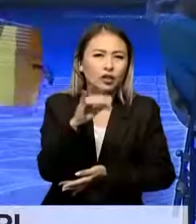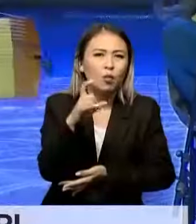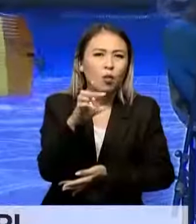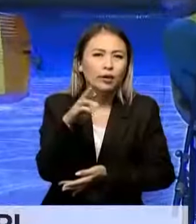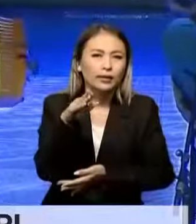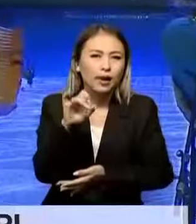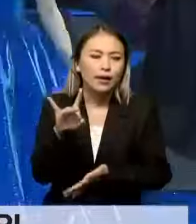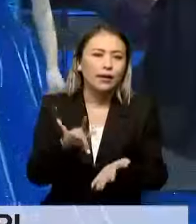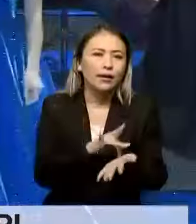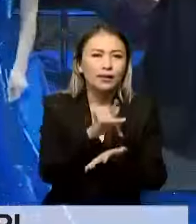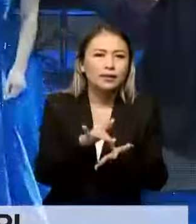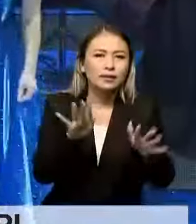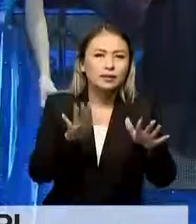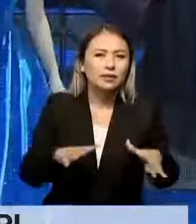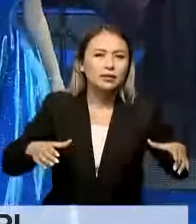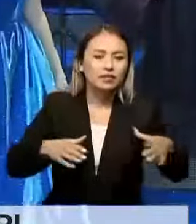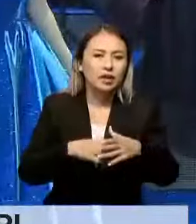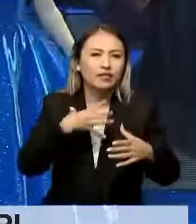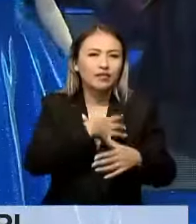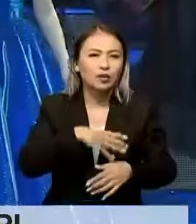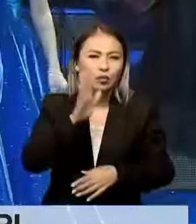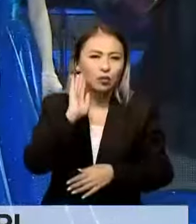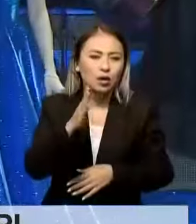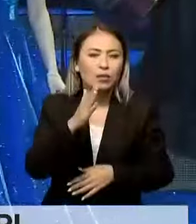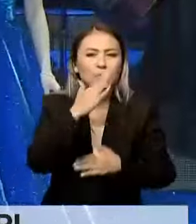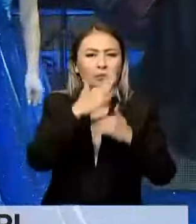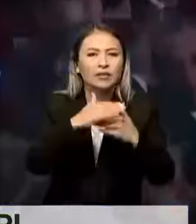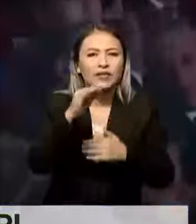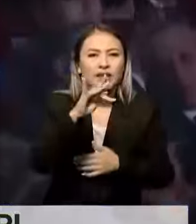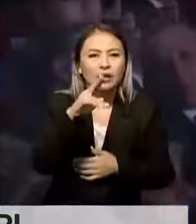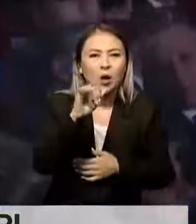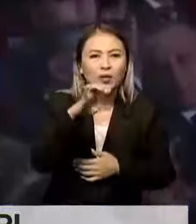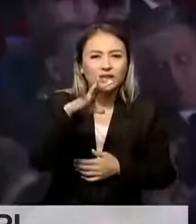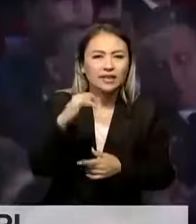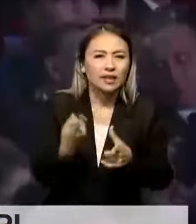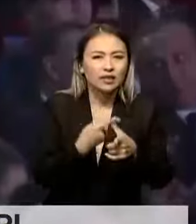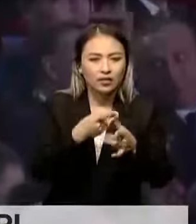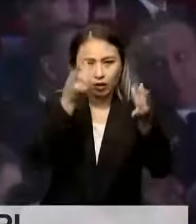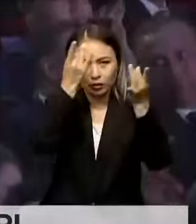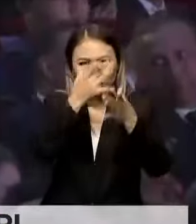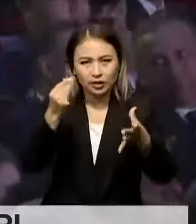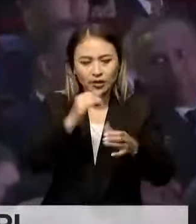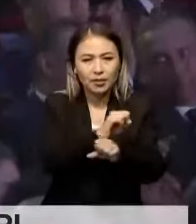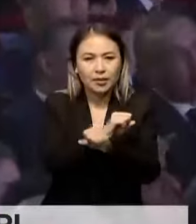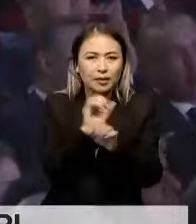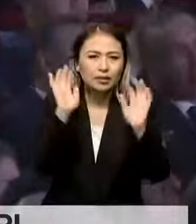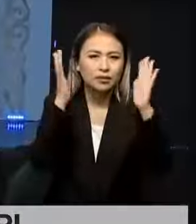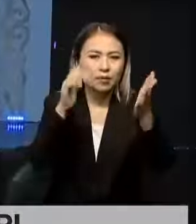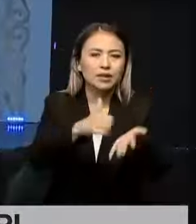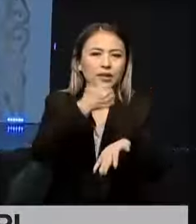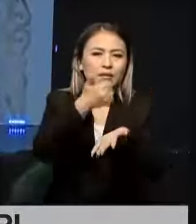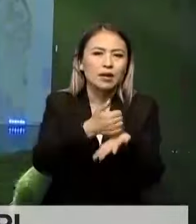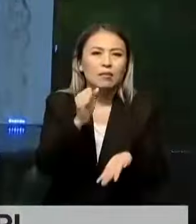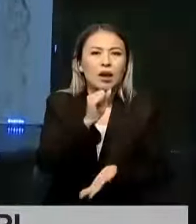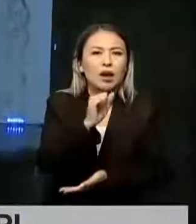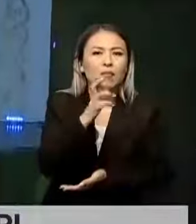және Бохтар қалаларында бірқатар маңызды іс-шара өтеді. Осы аптада Әбілқасым Фердаусы атындағы мәдениет және демалыс саябағында Қазақтың бас